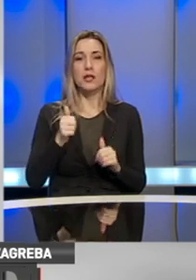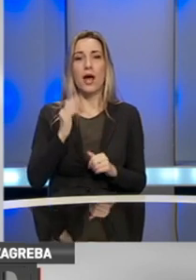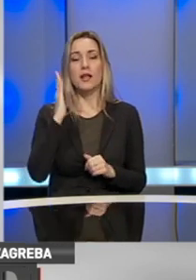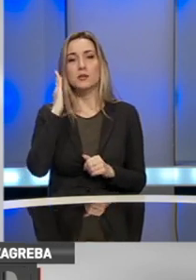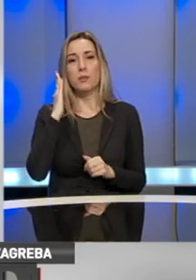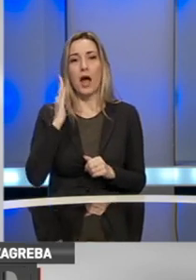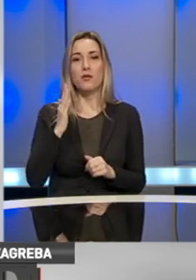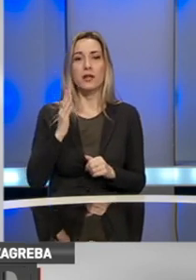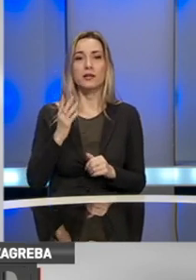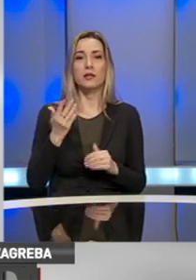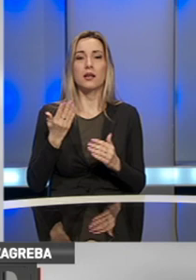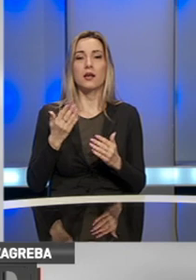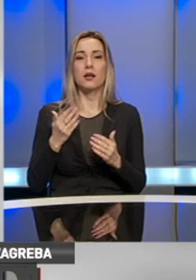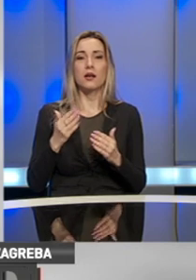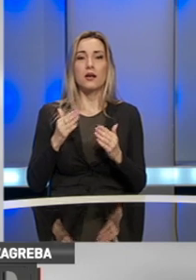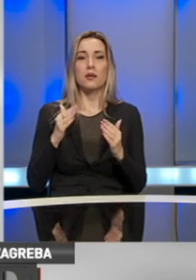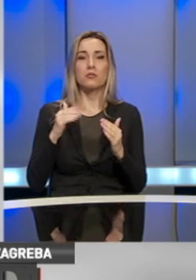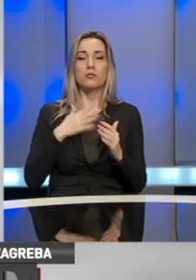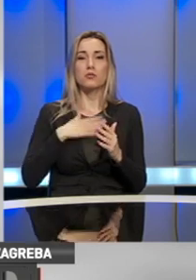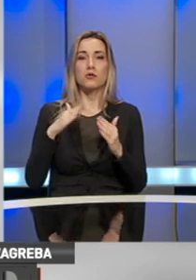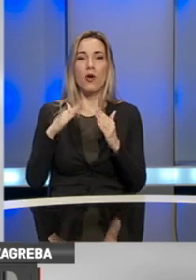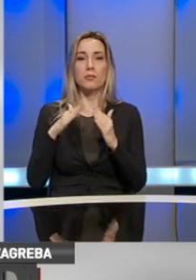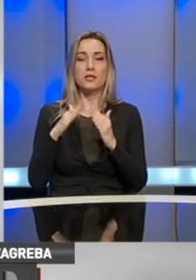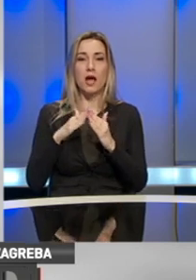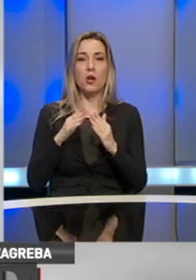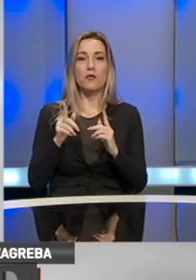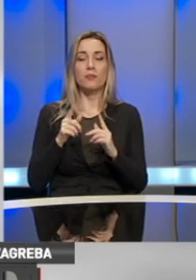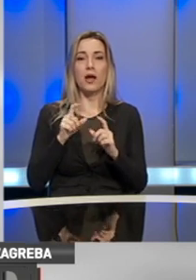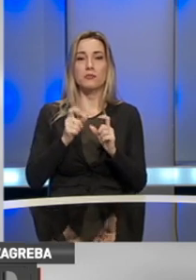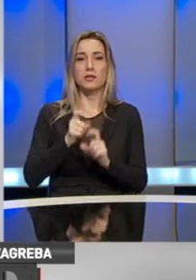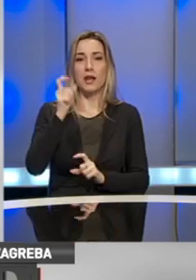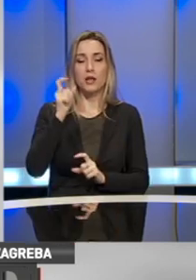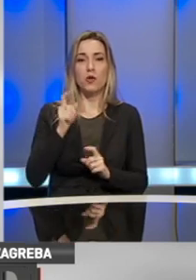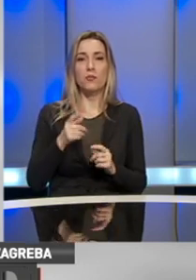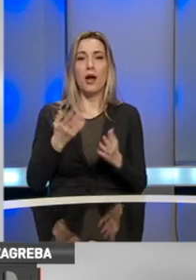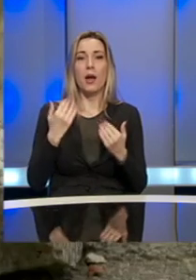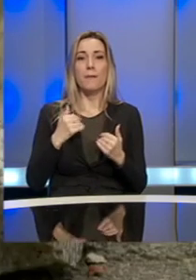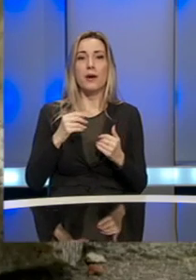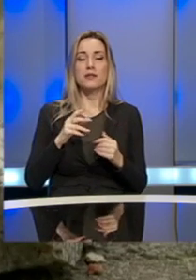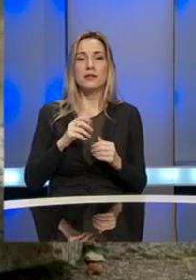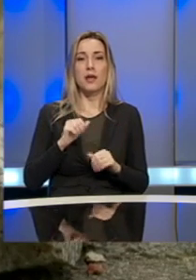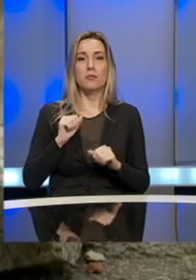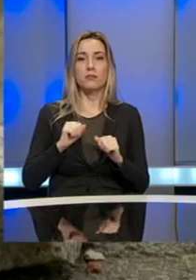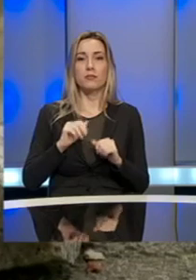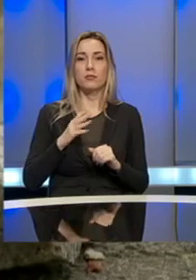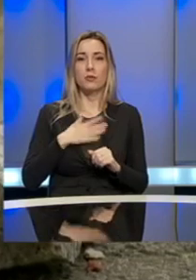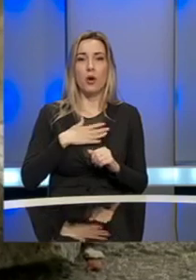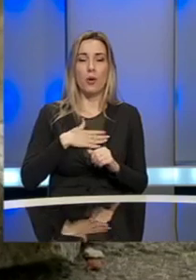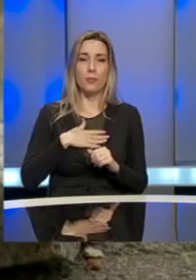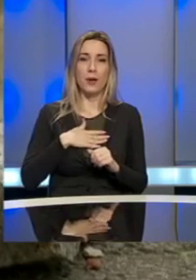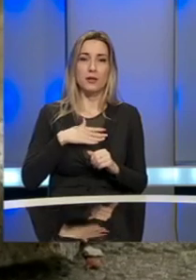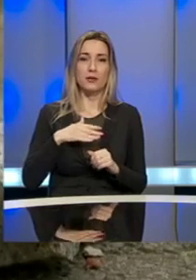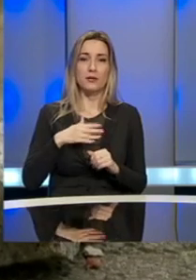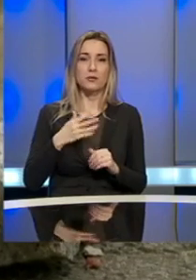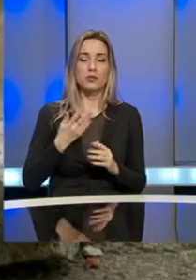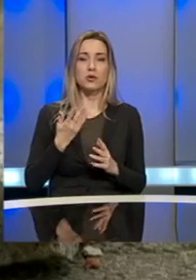spavati, ima dosta ljudi sada koji ne mogu spavati u svojim stanovima i zgradama, pa se vlada po meni opet po drugi put,